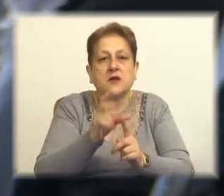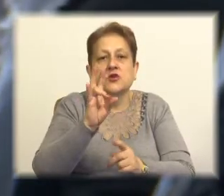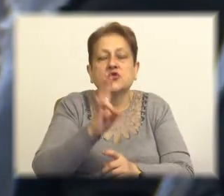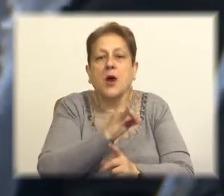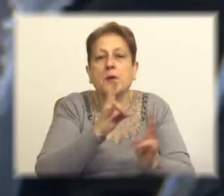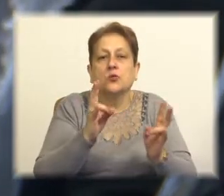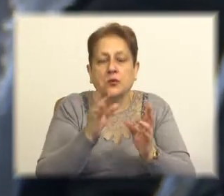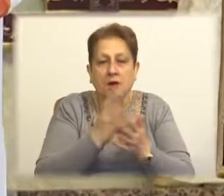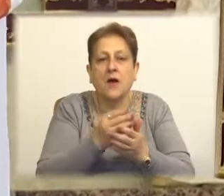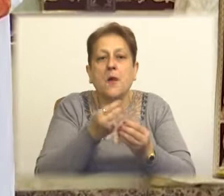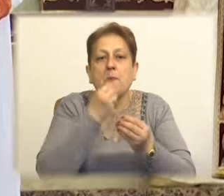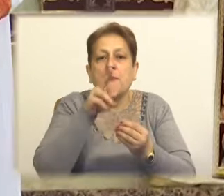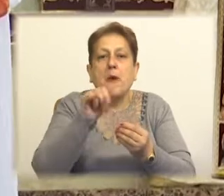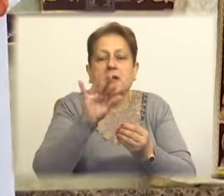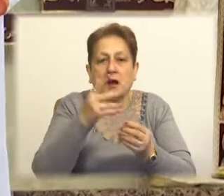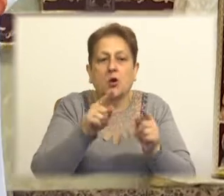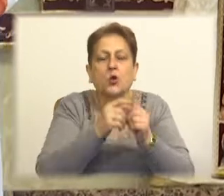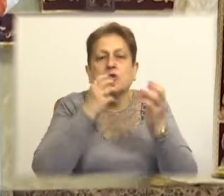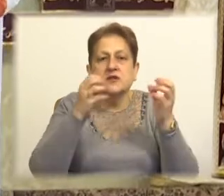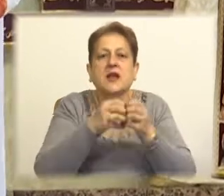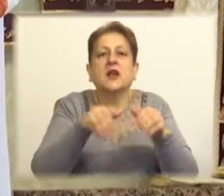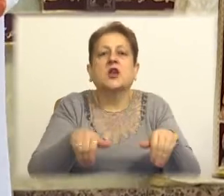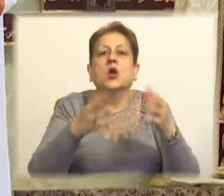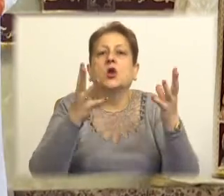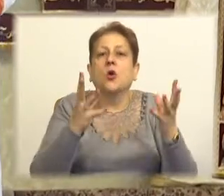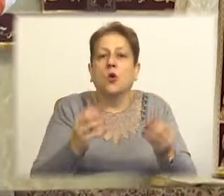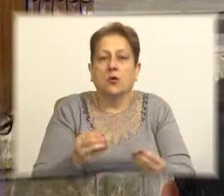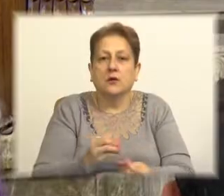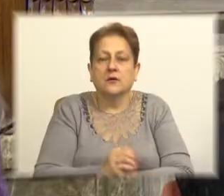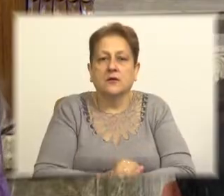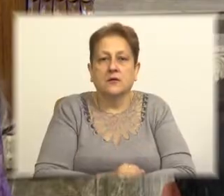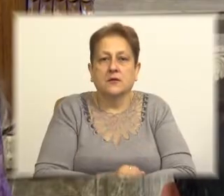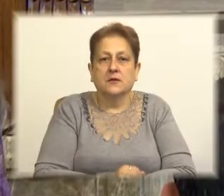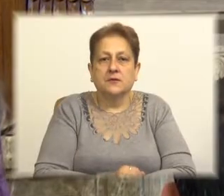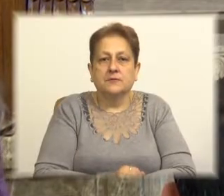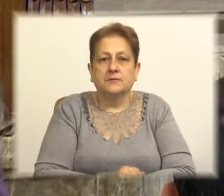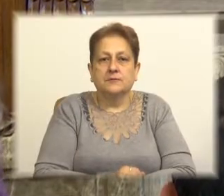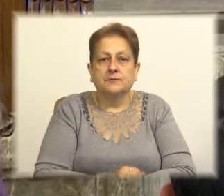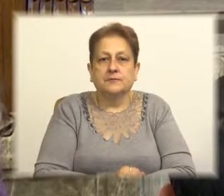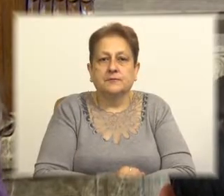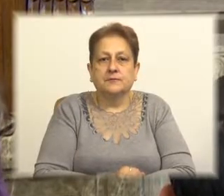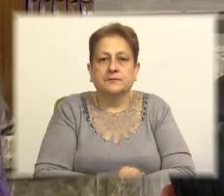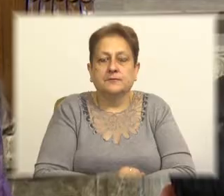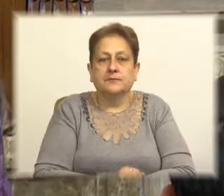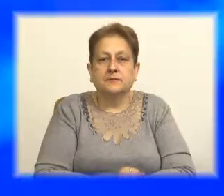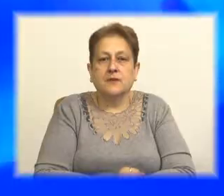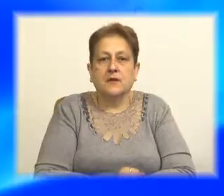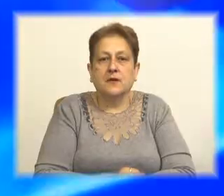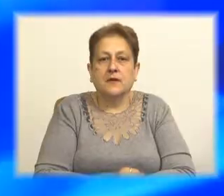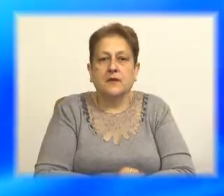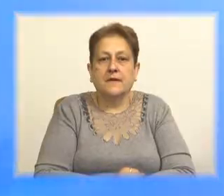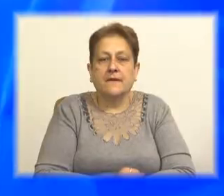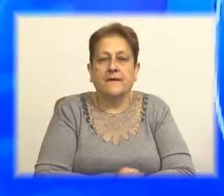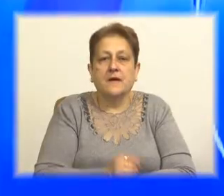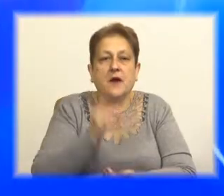է տեղի ունենում եւ պատարակ մատուցվում բուն զատկական կիրակի օրը։ Լիլիթ Քանքանյան, Պարուրի Ներսիսյան, Մանկական Երկիր։